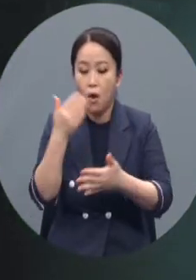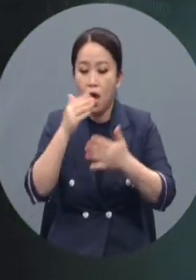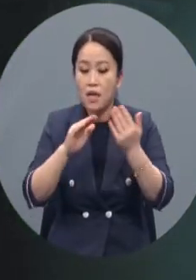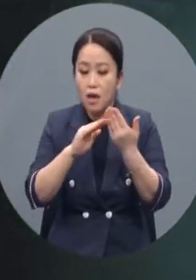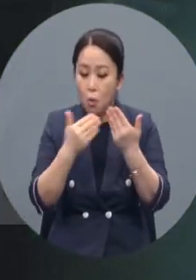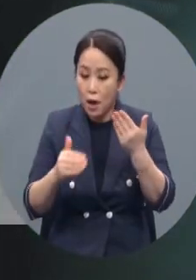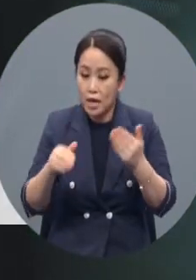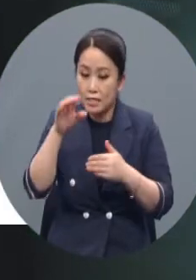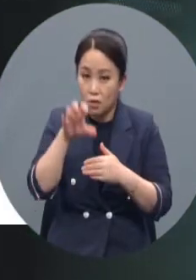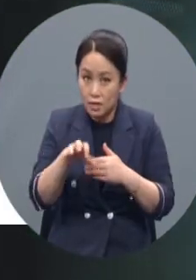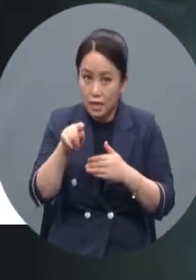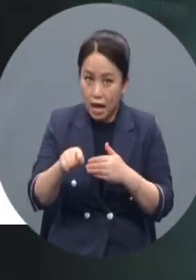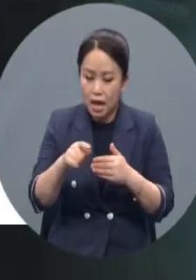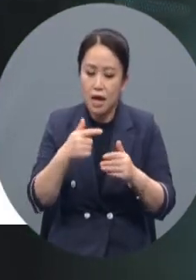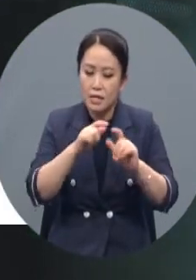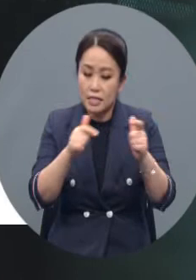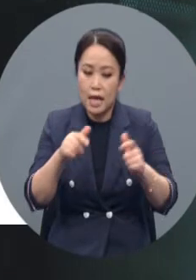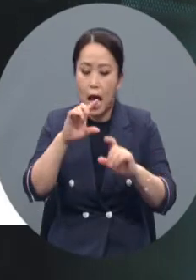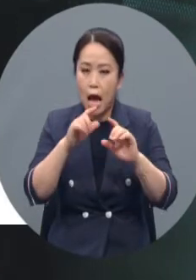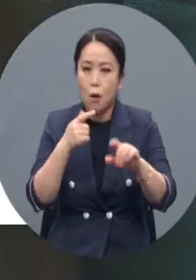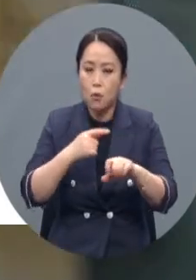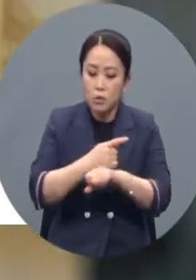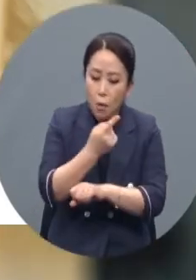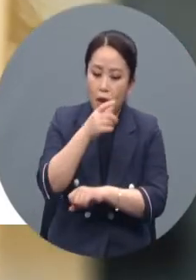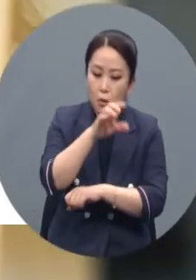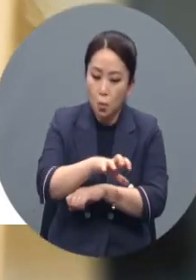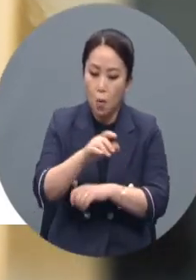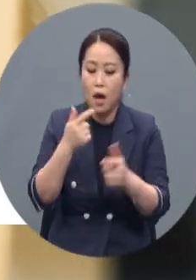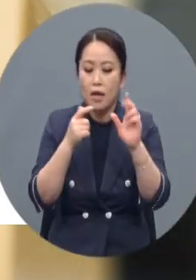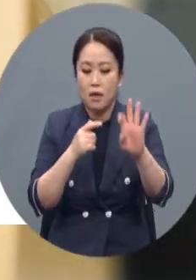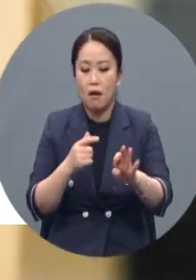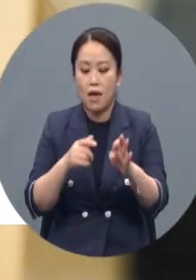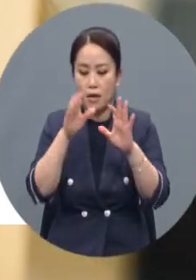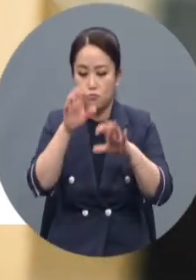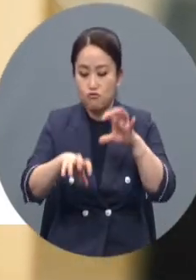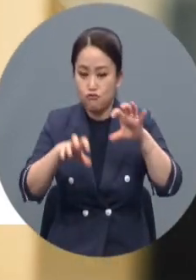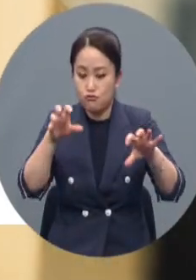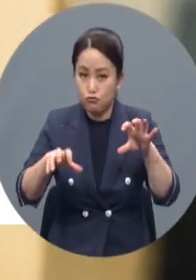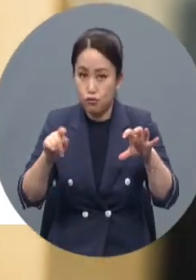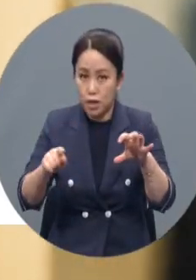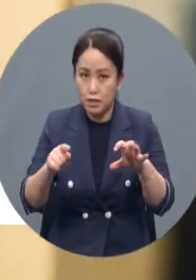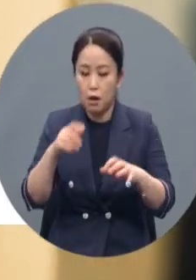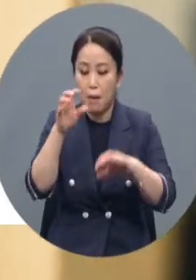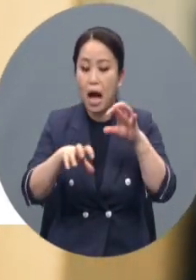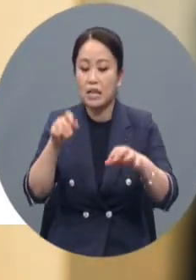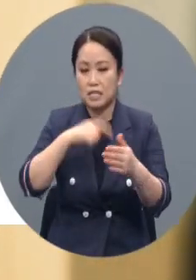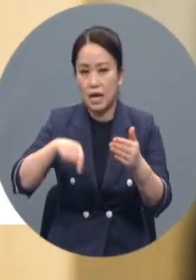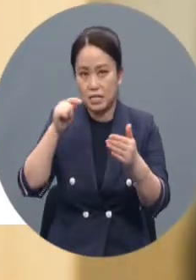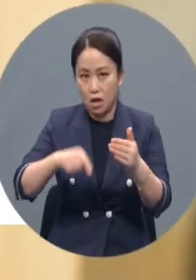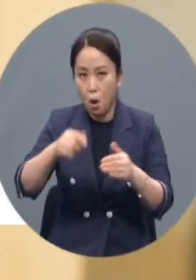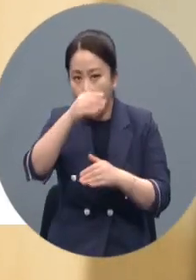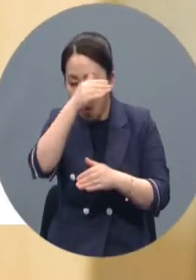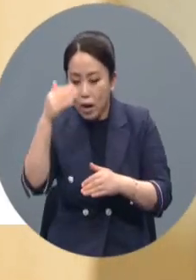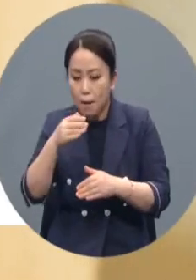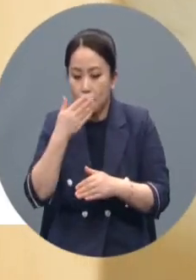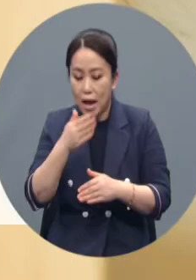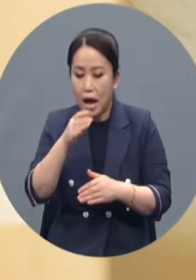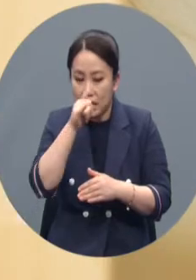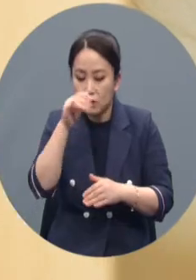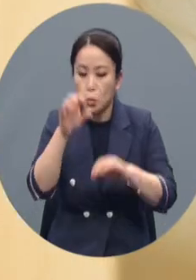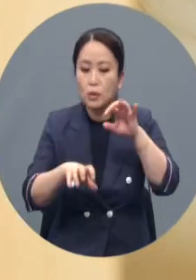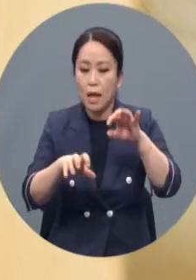일부 제한된 공간에서 벗어나 부산 14개 구군과 마을 공동체에서 영화를 관람할 수 있는 동네방네